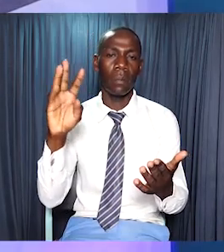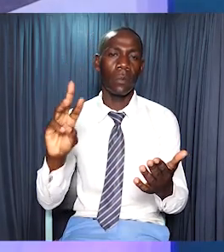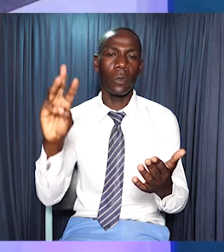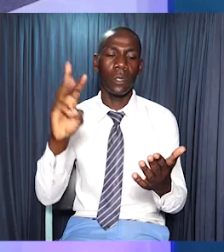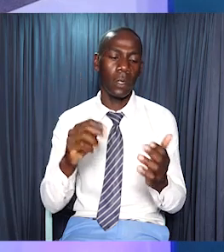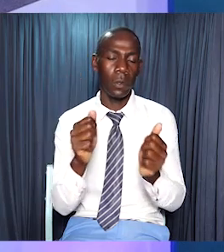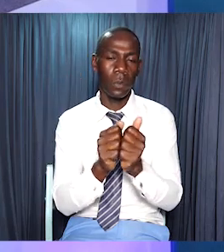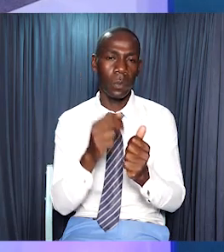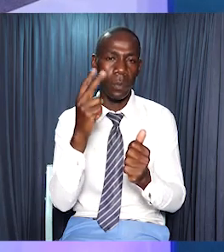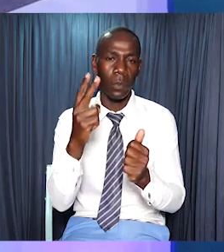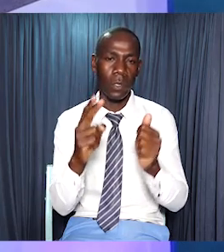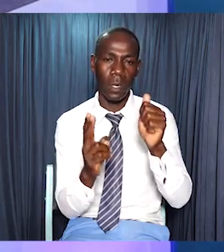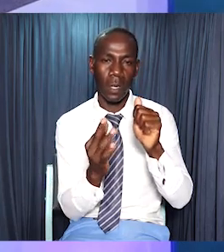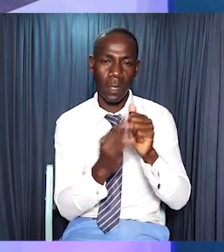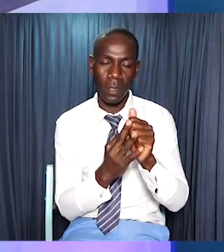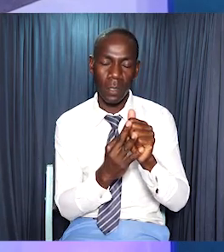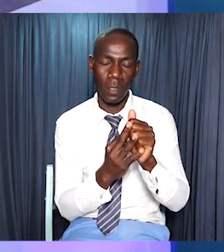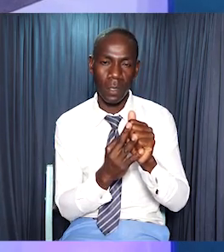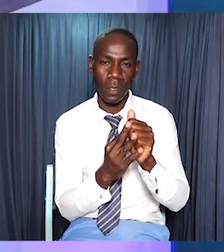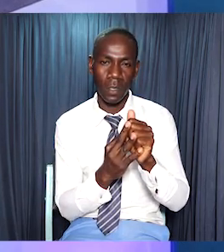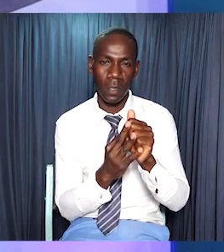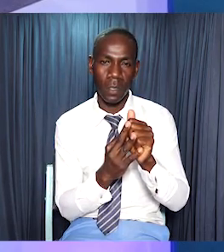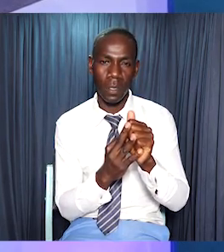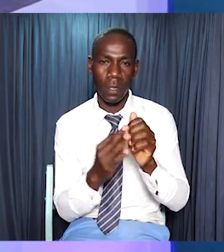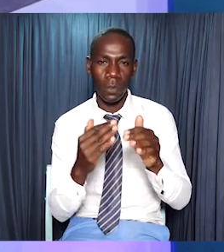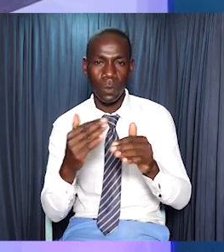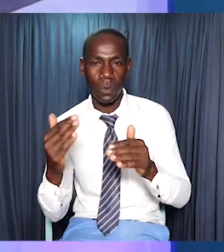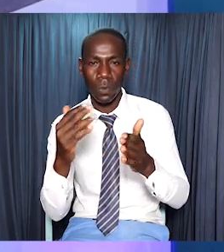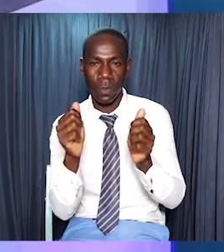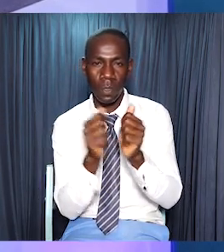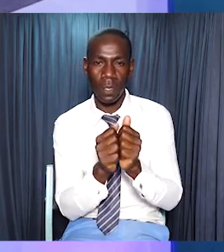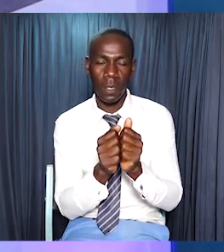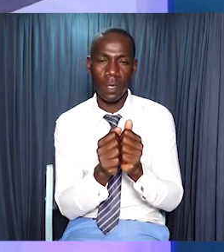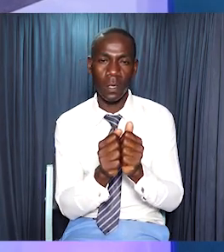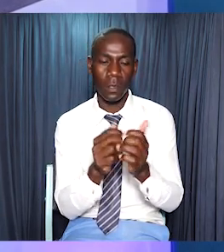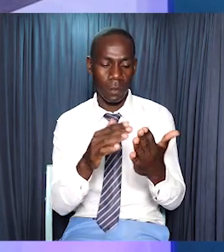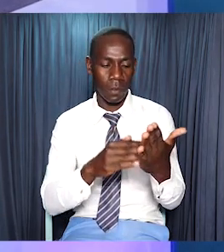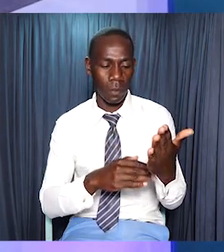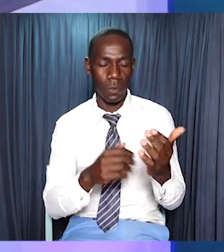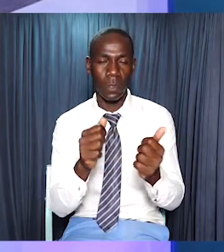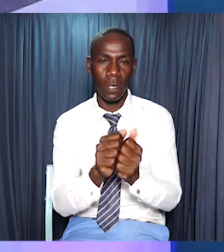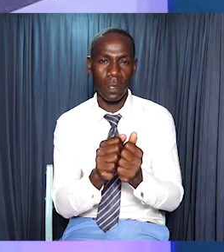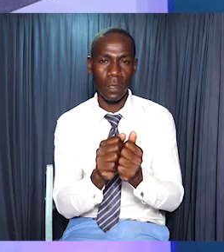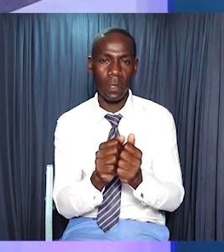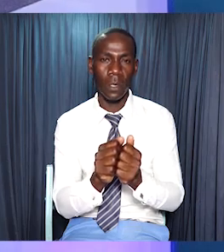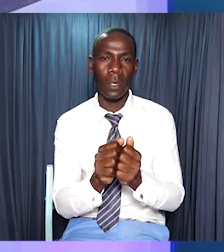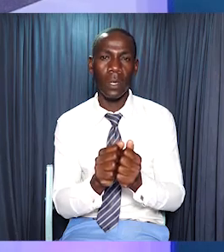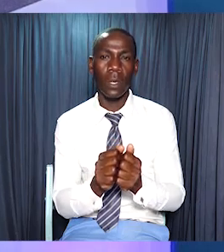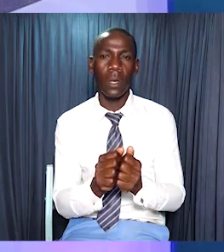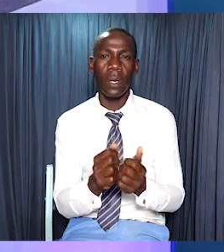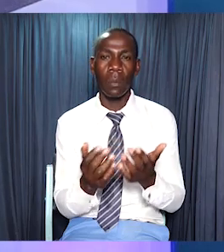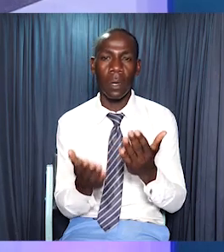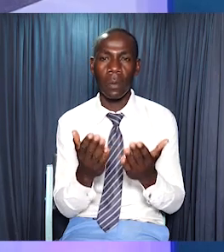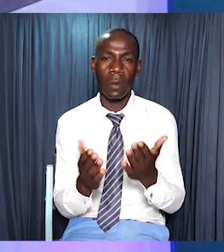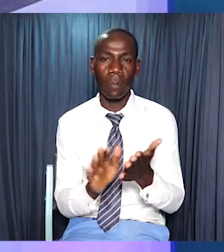Kumi na moja nane. Hebrews 11, 8. Paka kumi. To 10. Ndio wewe waweza kuwa na